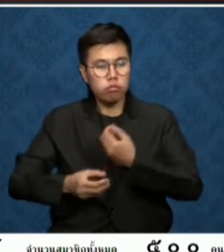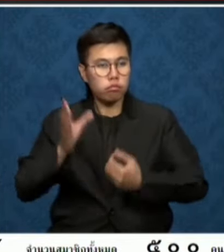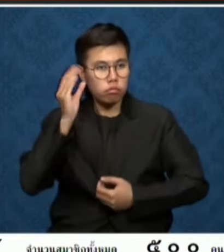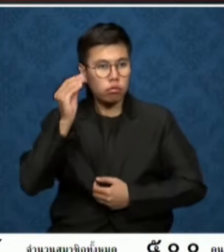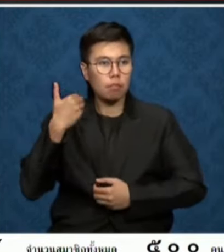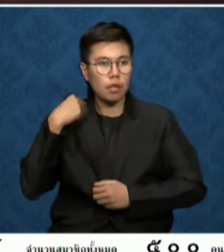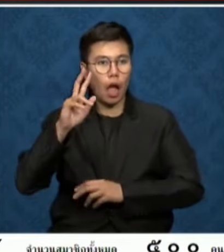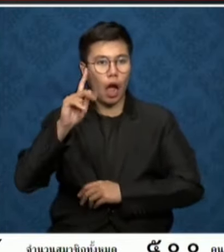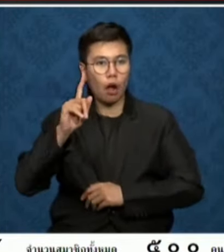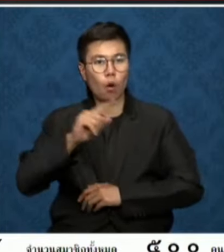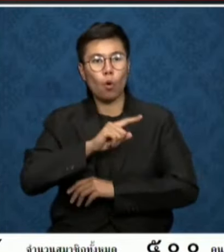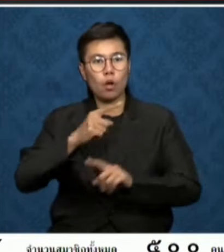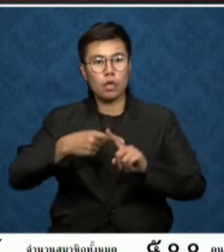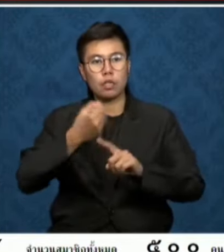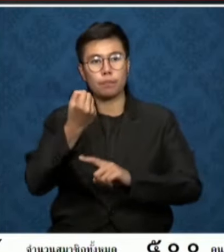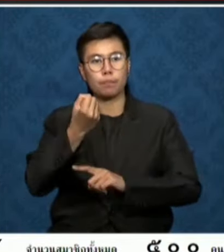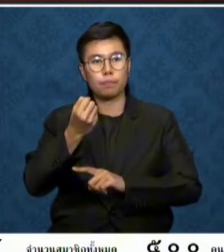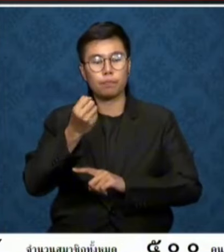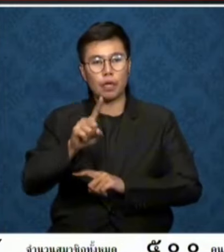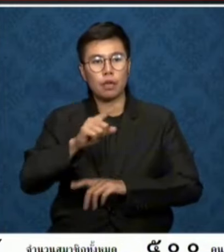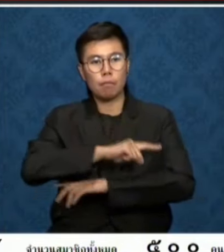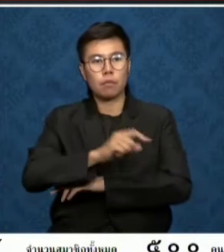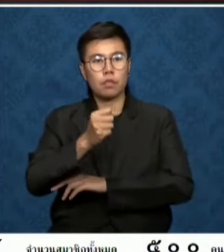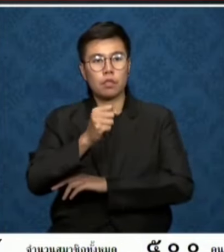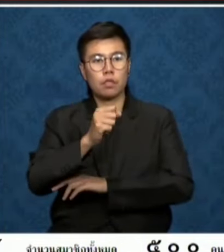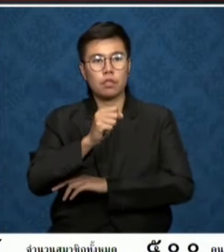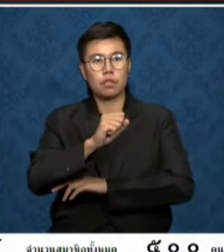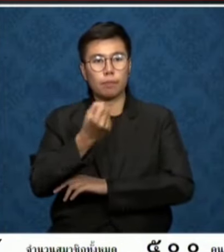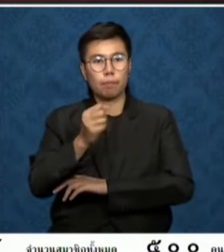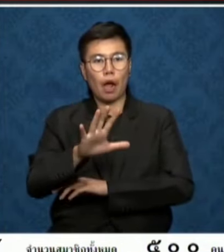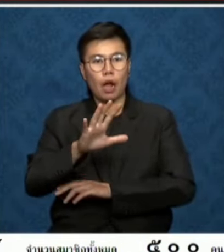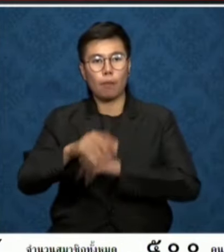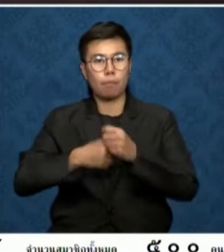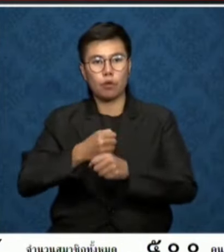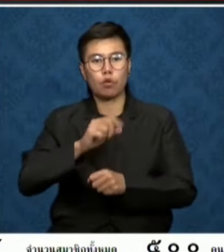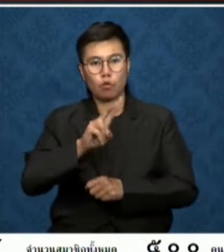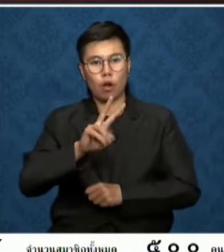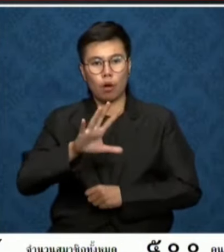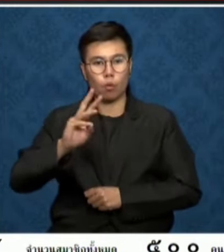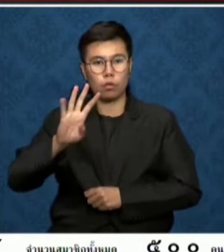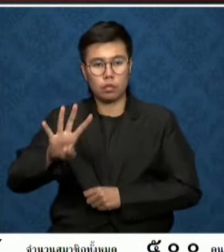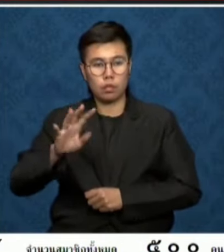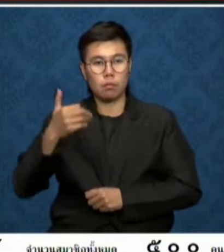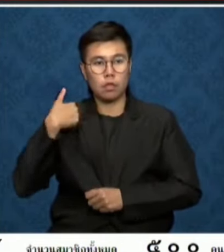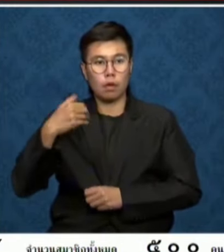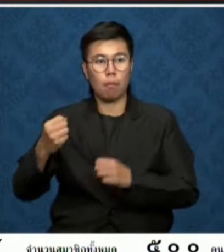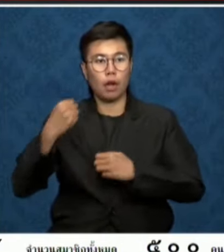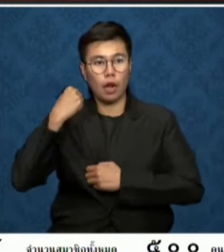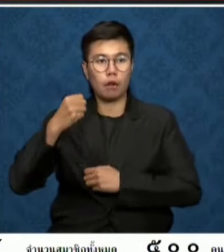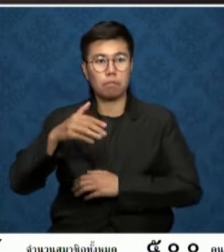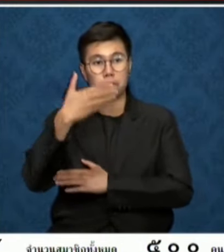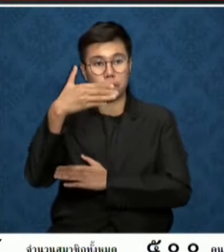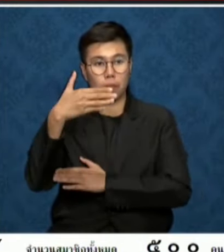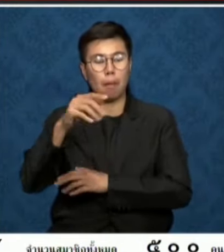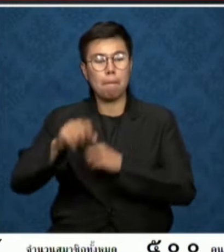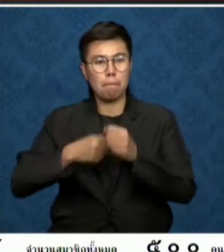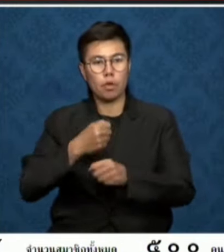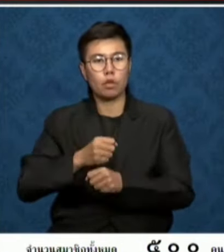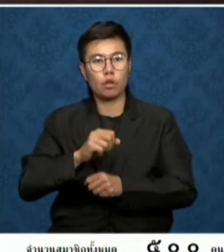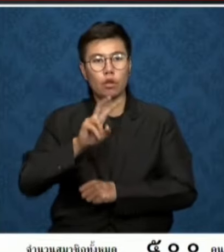าณ15พฤศจิกายน2564ซึ่งก็สอดคล้องถ้าเราจะมีแผนพลังงานชาติในปี2065ห